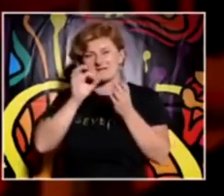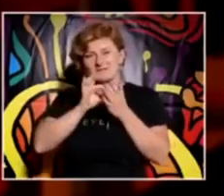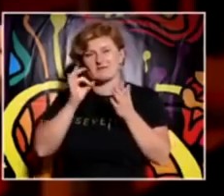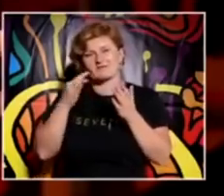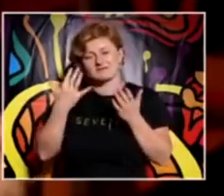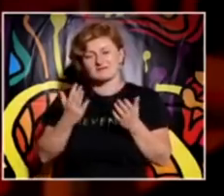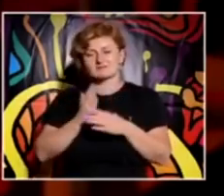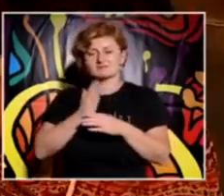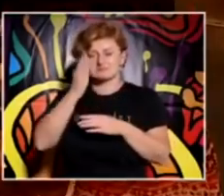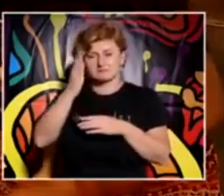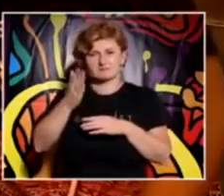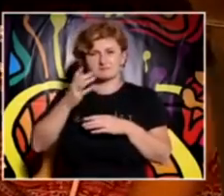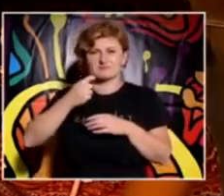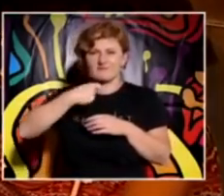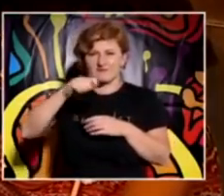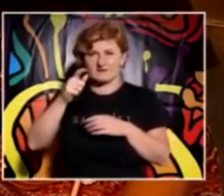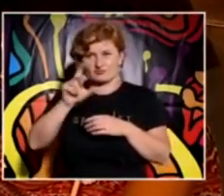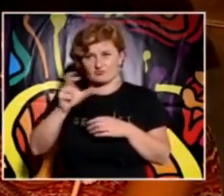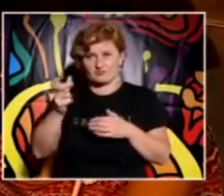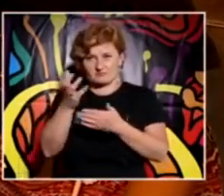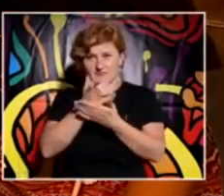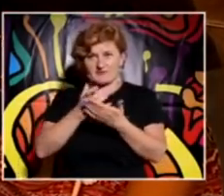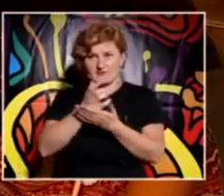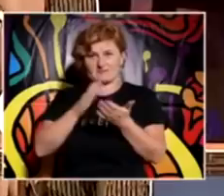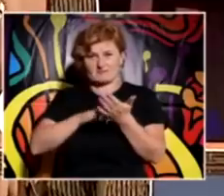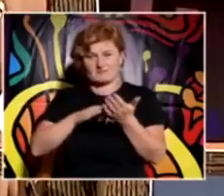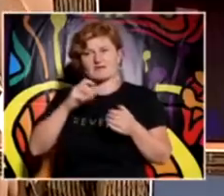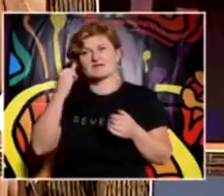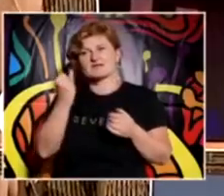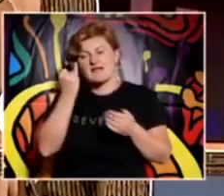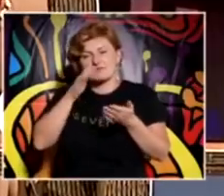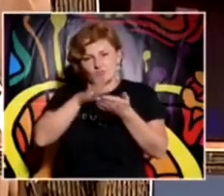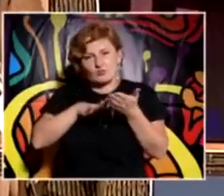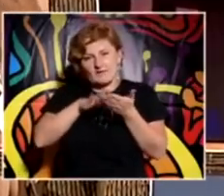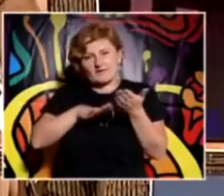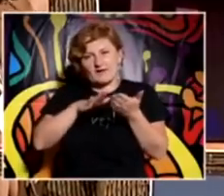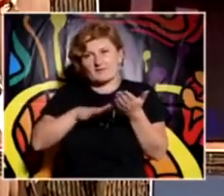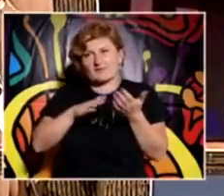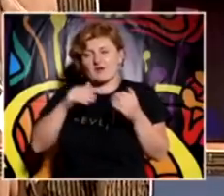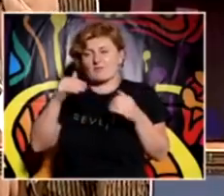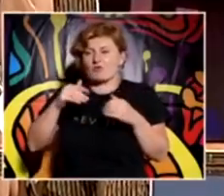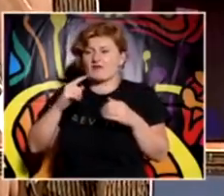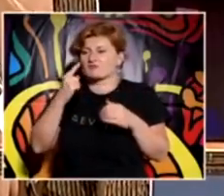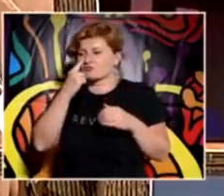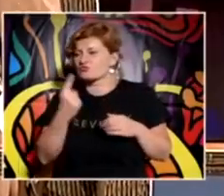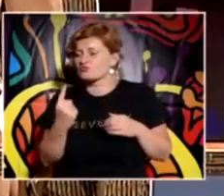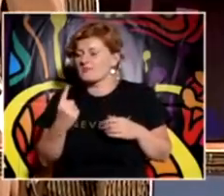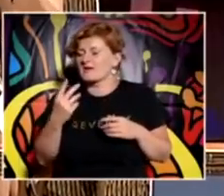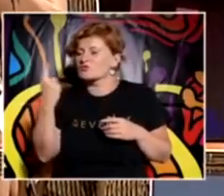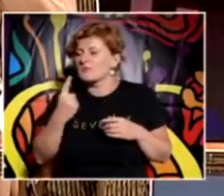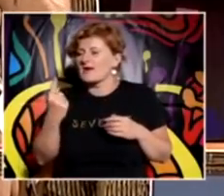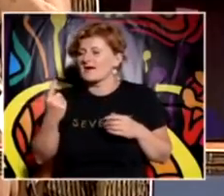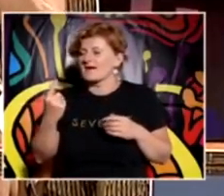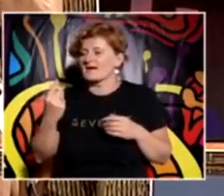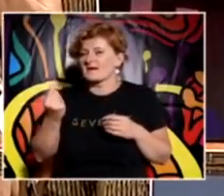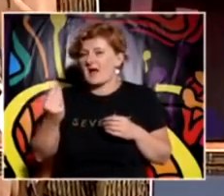A zbieracie na to? Coś odkładamy zawsze, albo czasami jak spadnie jakaś ekstra kasa, to przeznaczamy wtedy